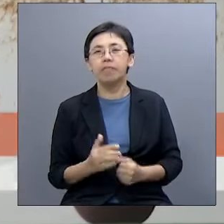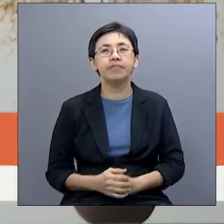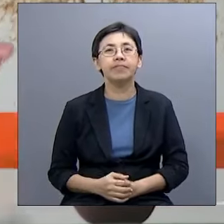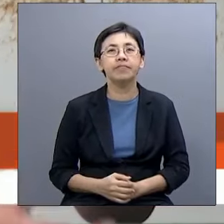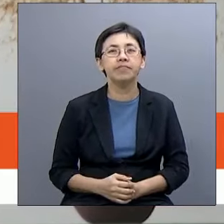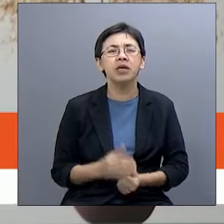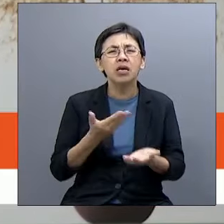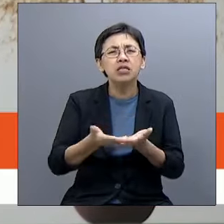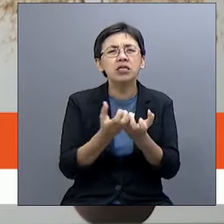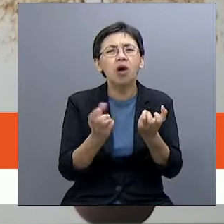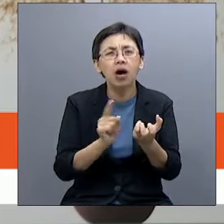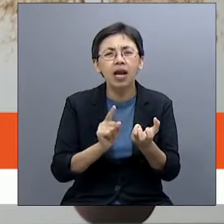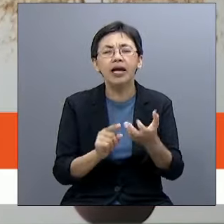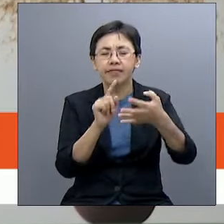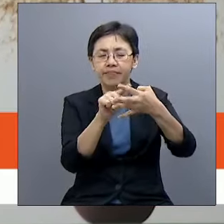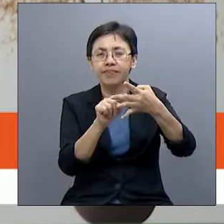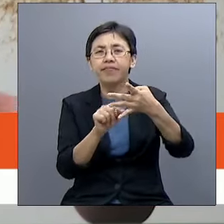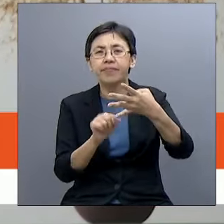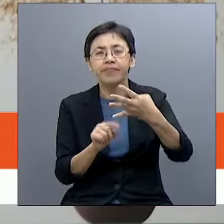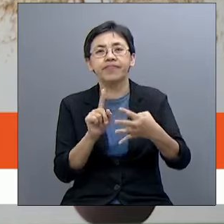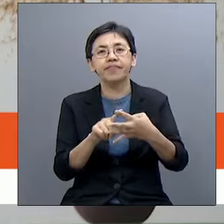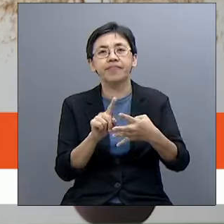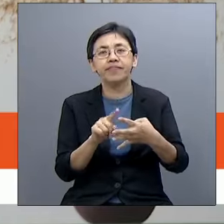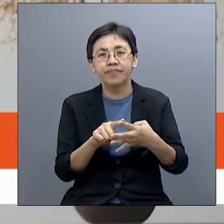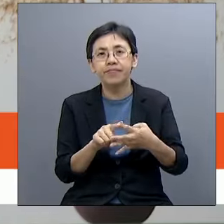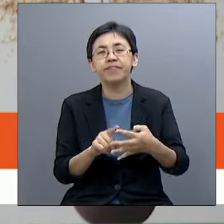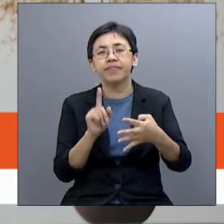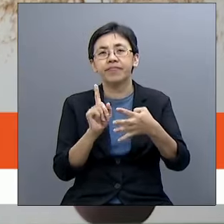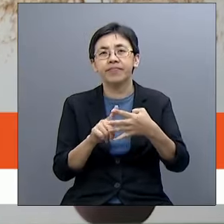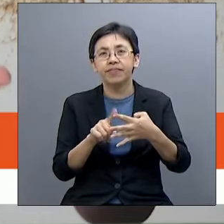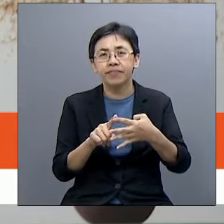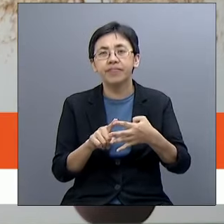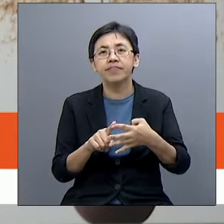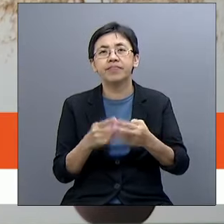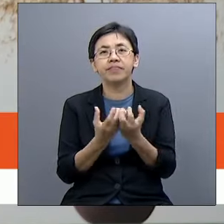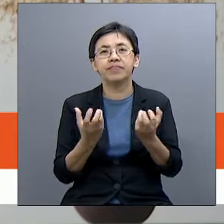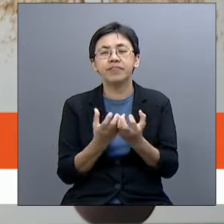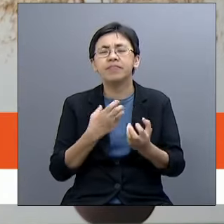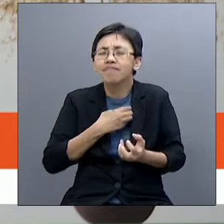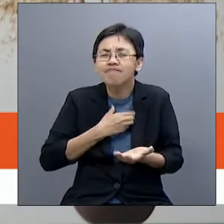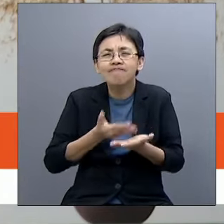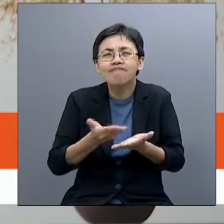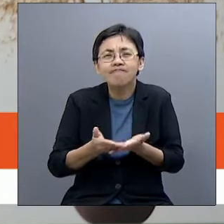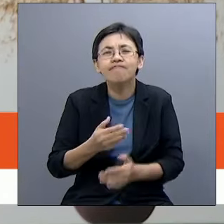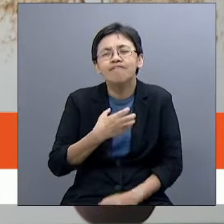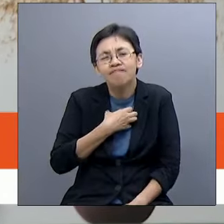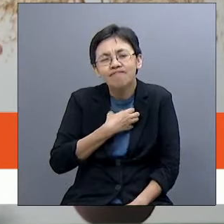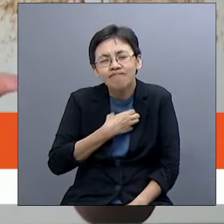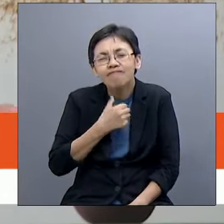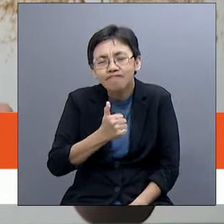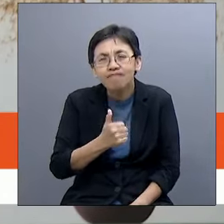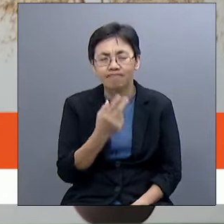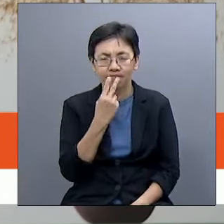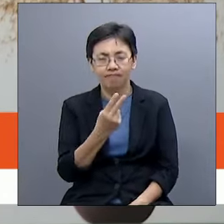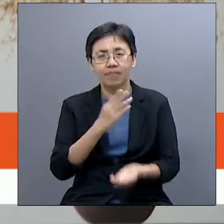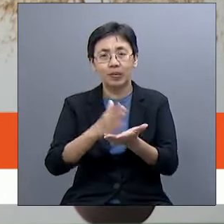ซื้อไปเพื่ออะไร 3-4ข้อเช่นอย่างแรกคืออย่าอย่างที่บอกไปนะครับก็คือเป็นสินค้าให้ฝันเป็นของที่เขาเห็นใน